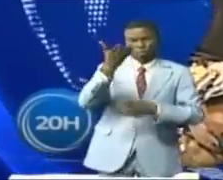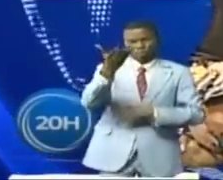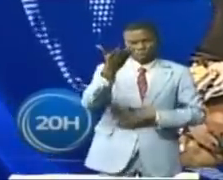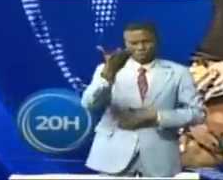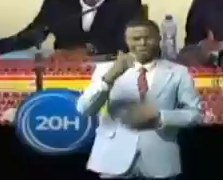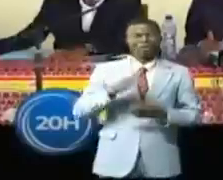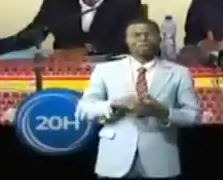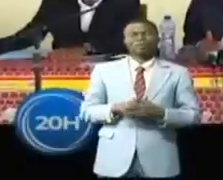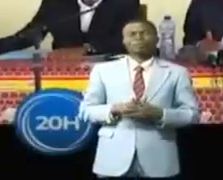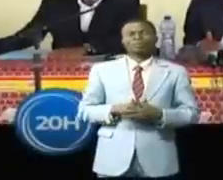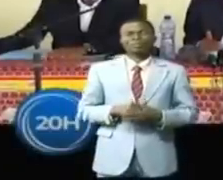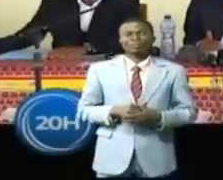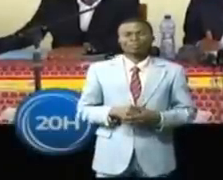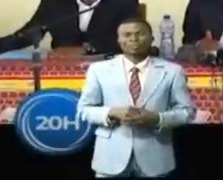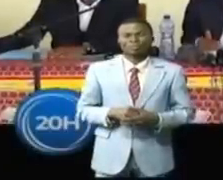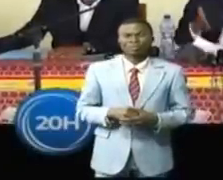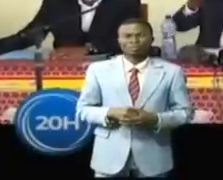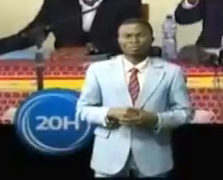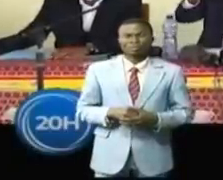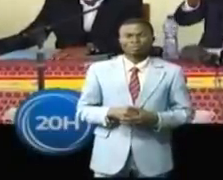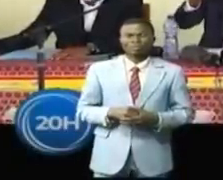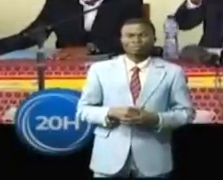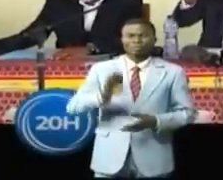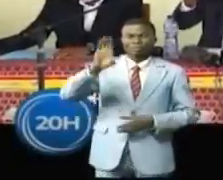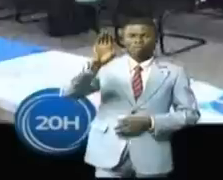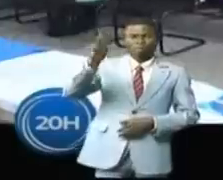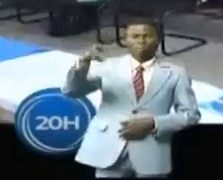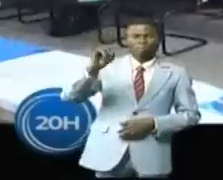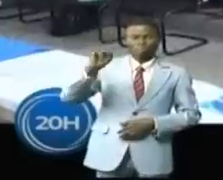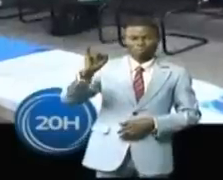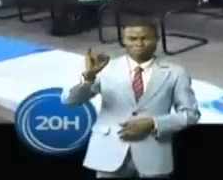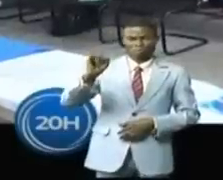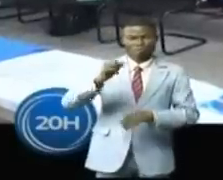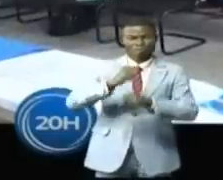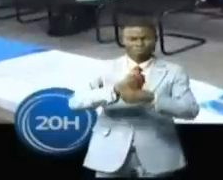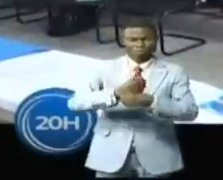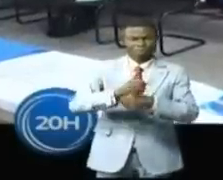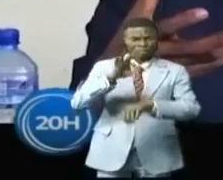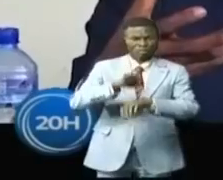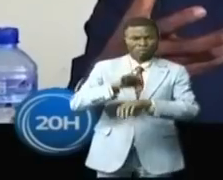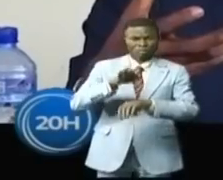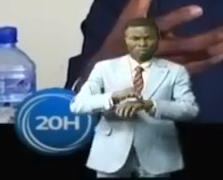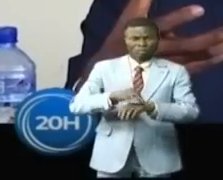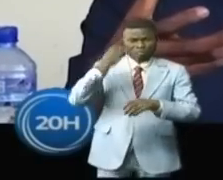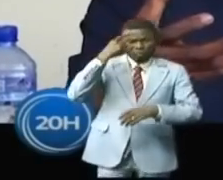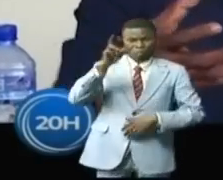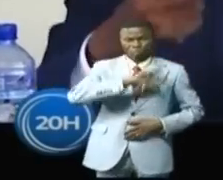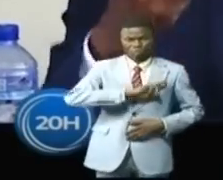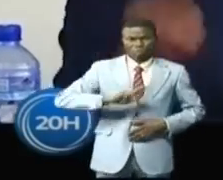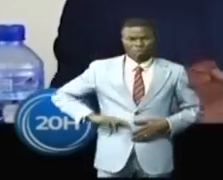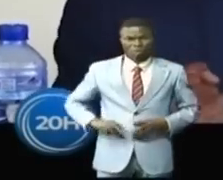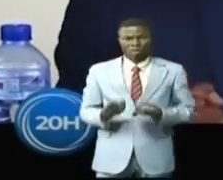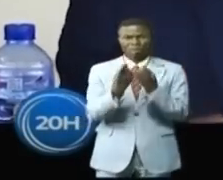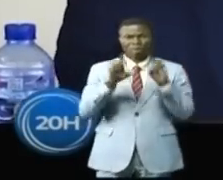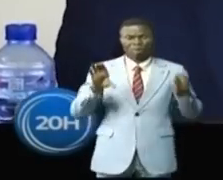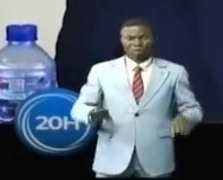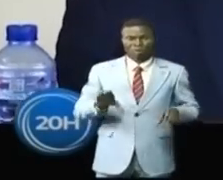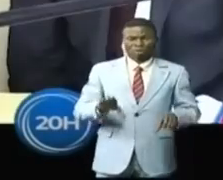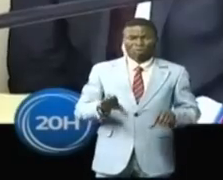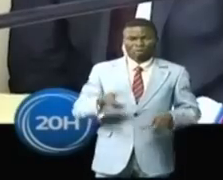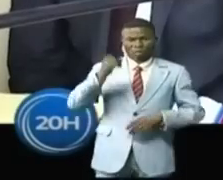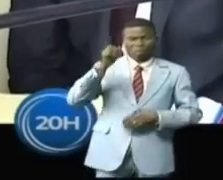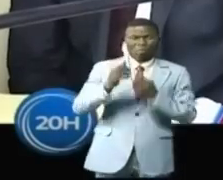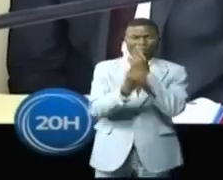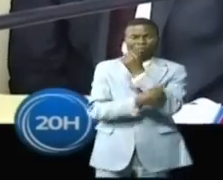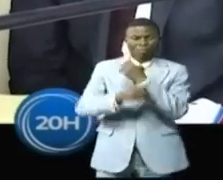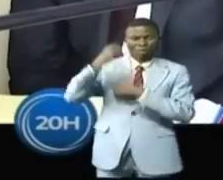ce commentaire. Les 20 ans de la CPI depuis sa création, une opportunité pour la République démocratique du Congo qui a été le premier pays au